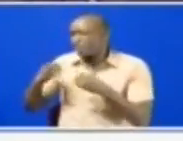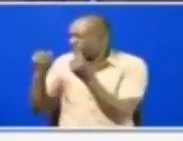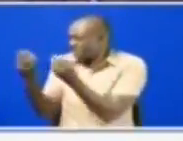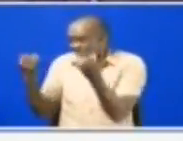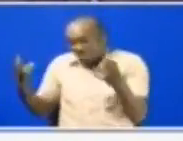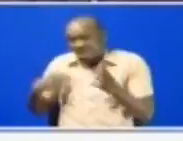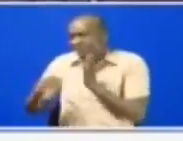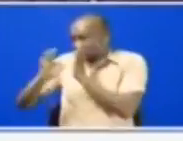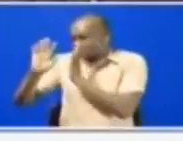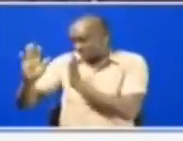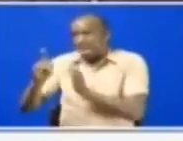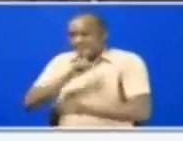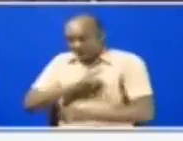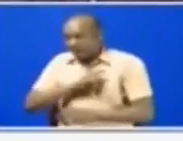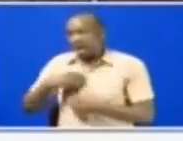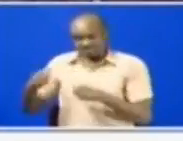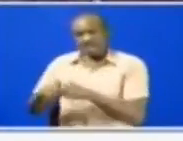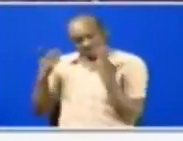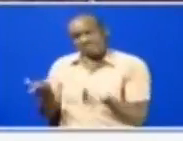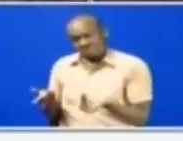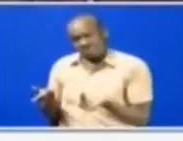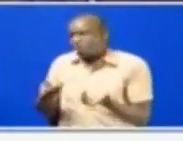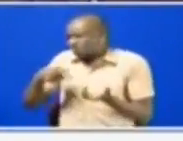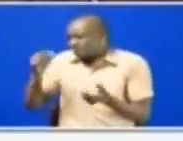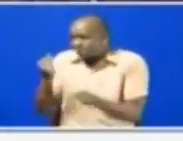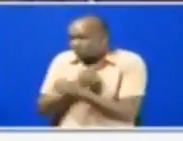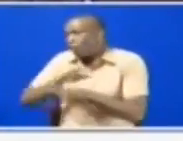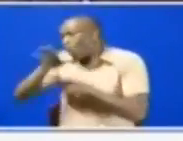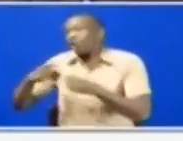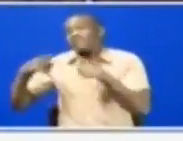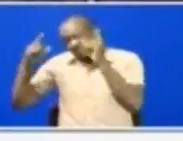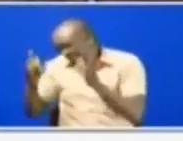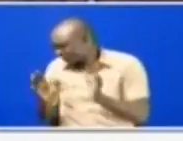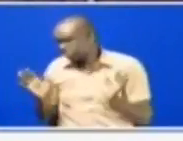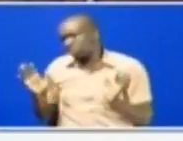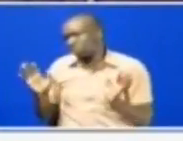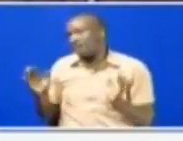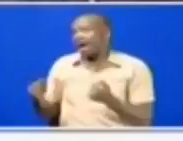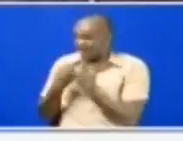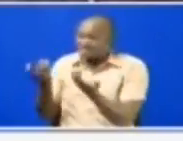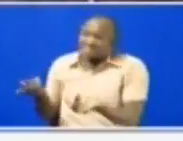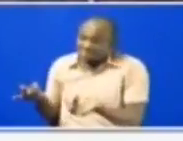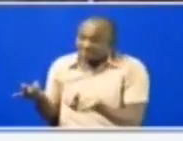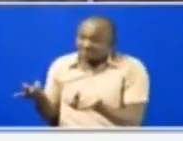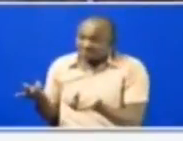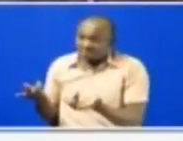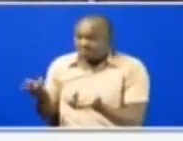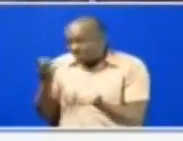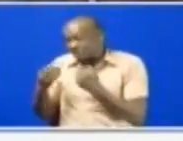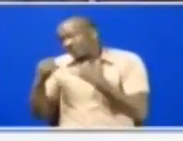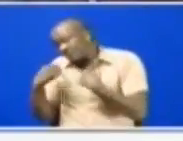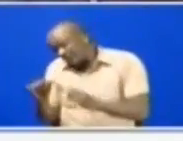nyota yake na bahati yake kwa maisha. So uwezi pata saa zingine tunasema tunajuta, maana kati labda mambo yako ya kuendea vizuri ama